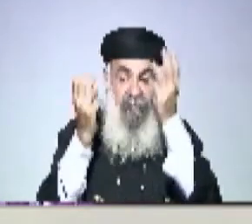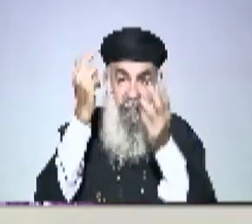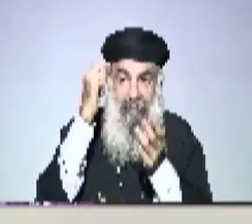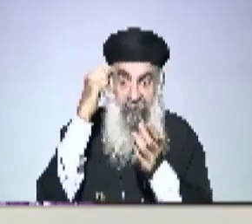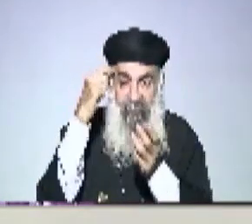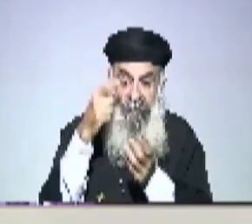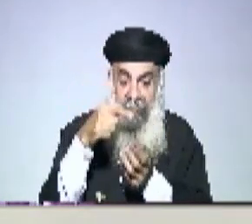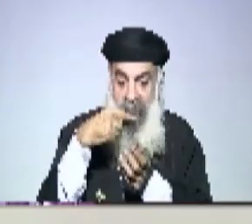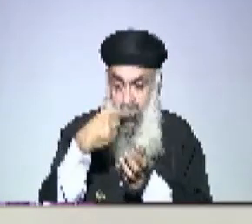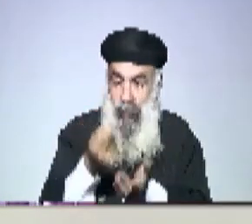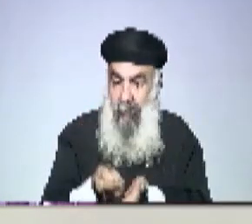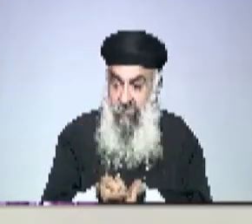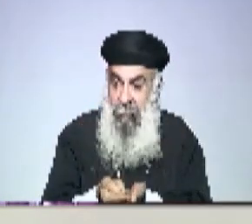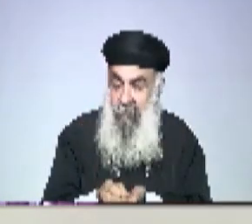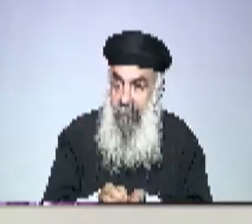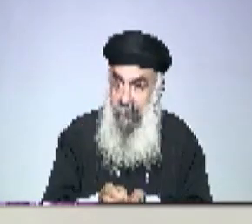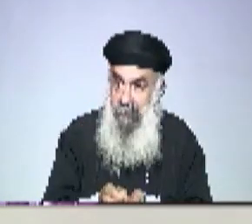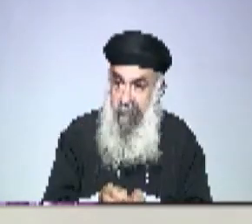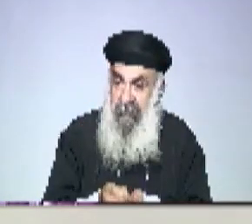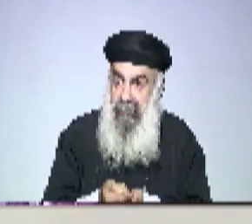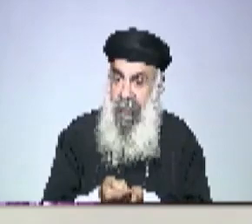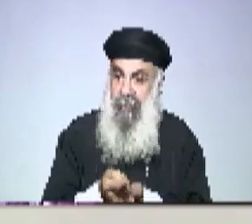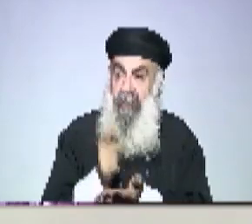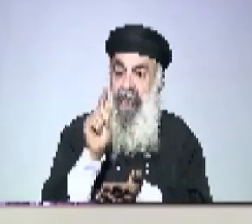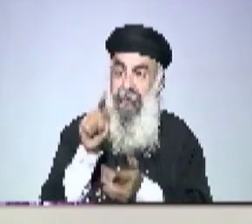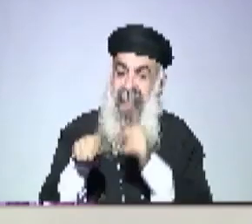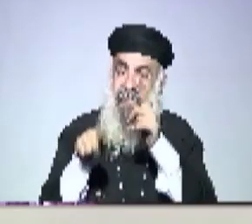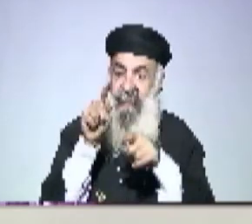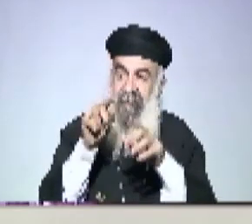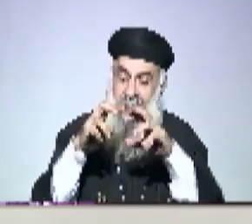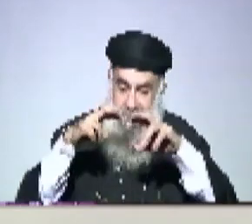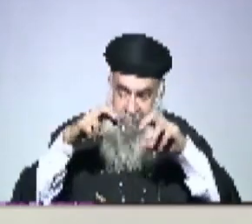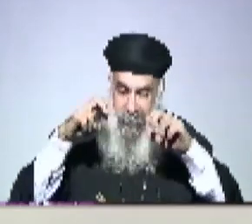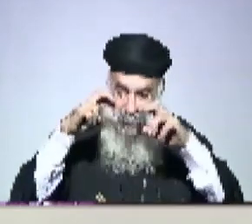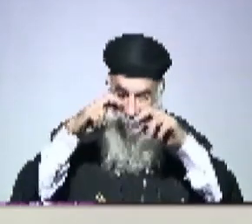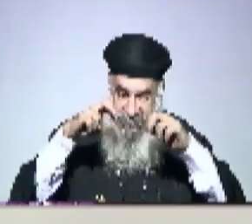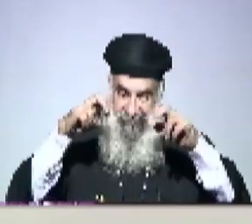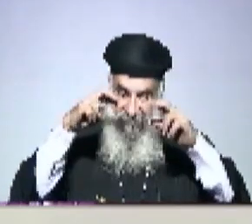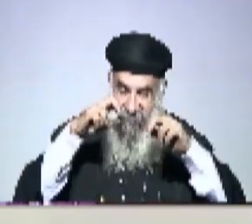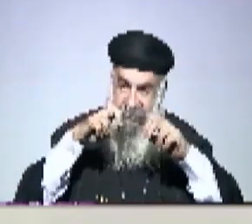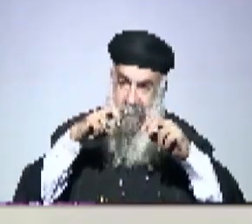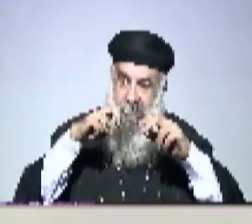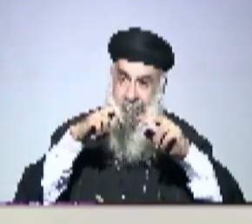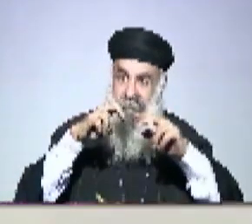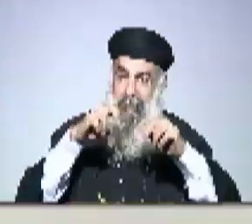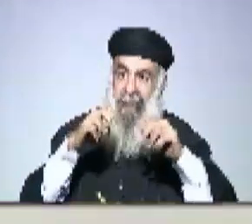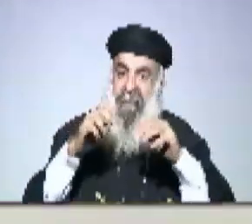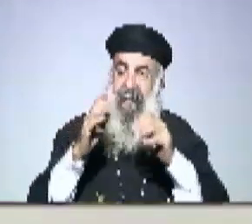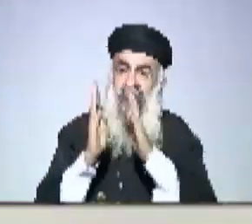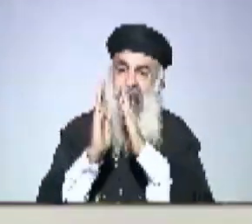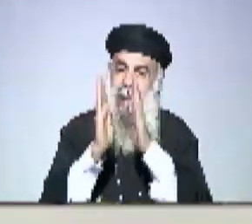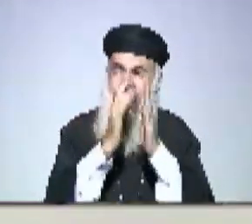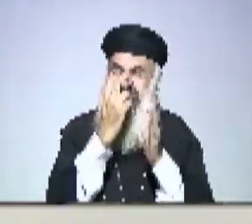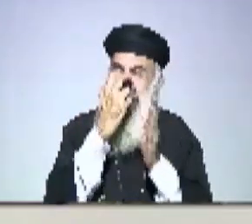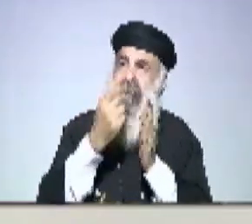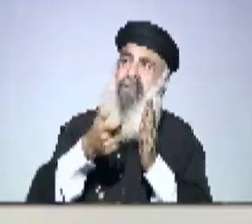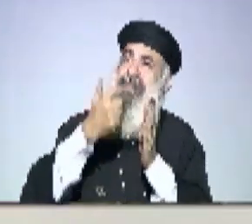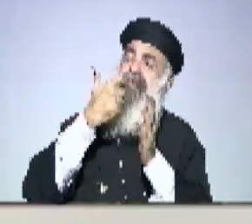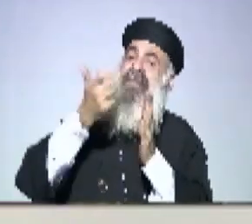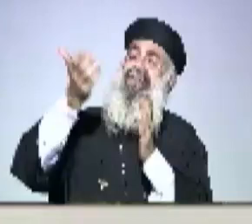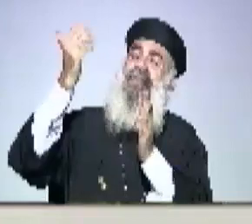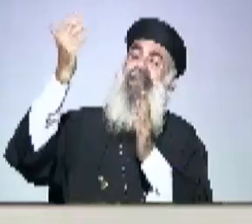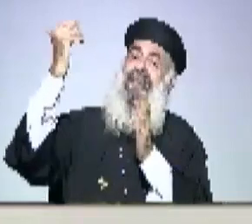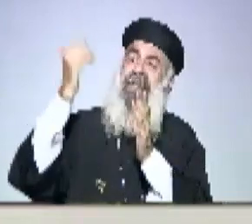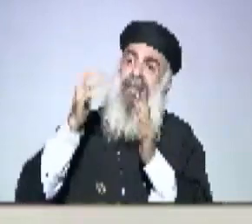حاجه يقولها واذا كان حد بيقول بحث في في مثلا معهد